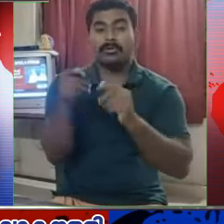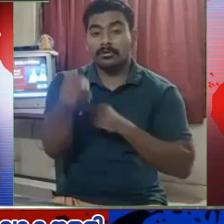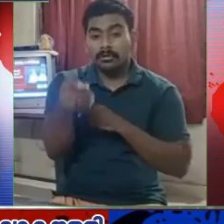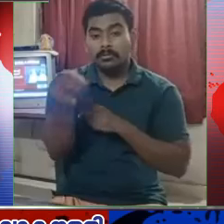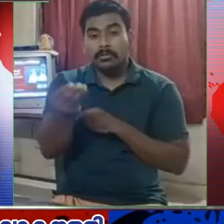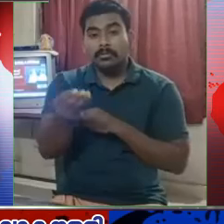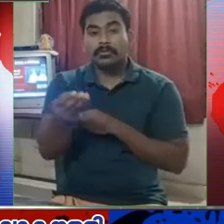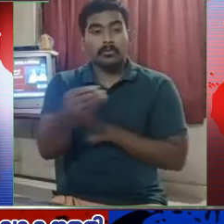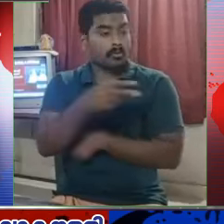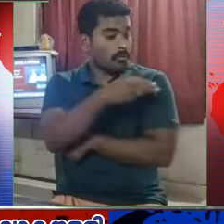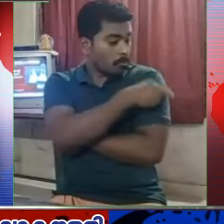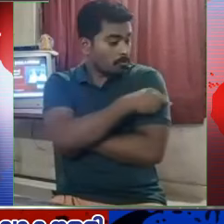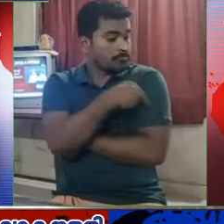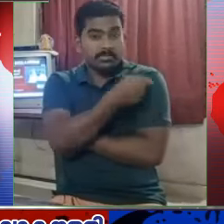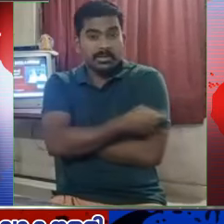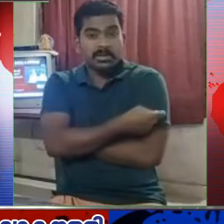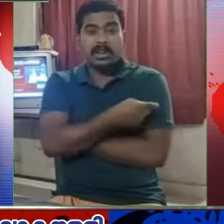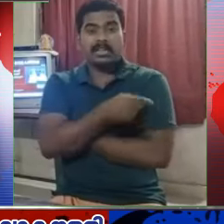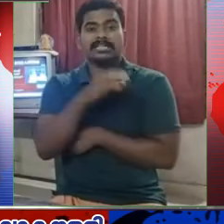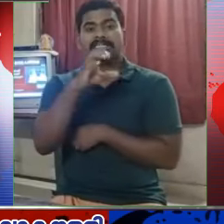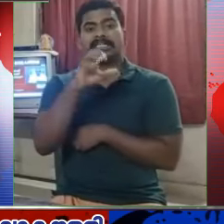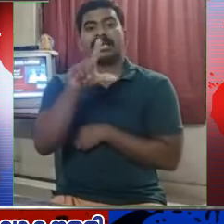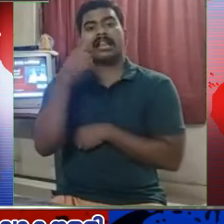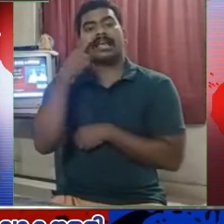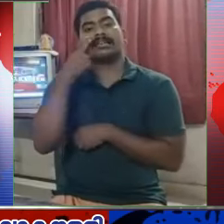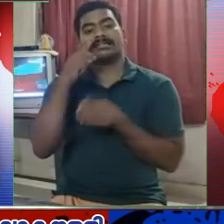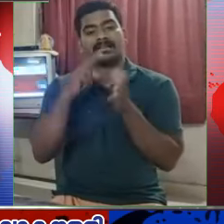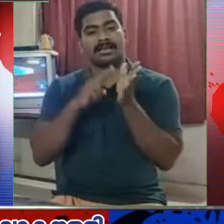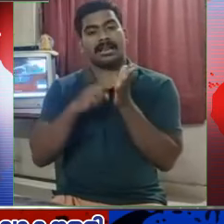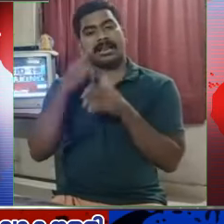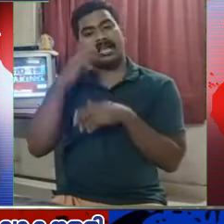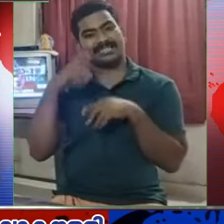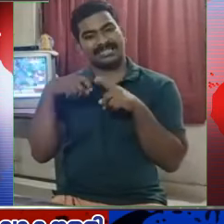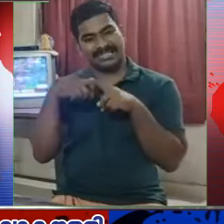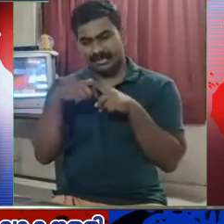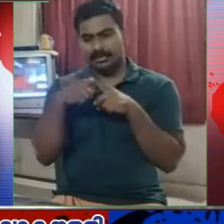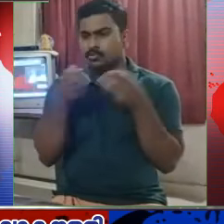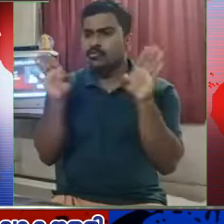കൊറോണ പ്രതിരോധ പ്രവർത്തനം സജീവമാക്കുമ്പോൾ തന്നെ